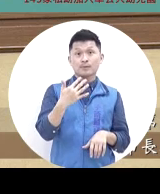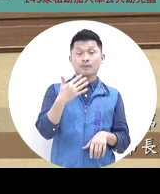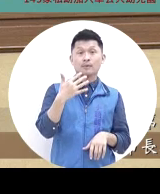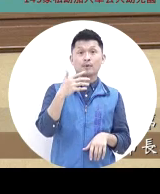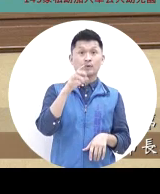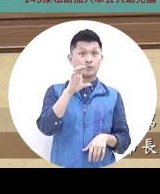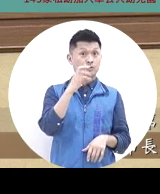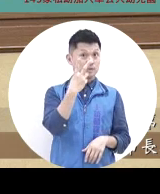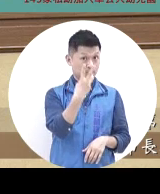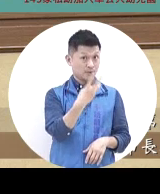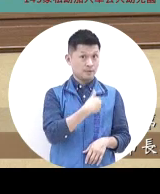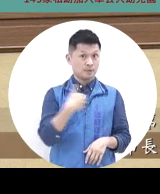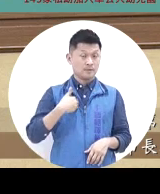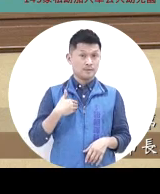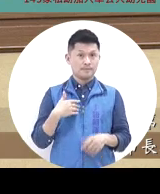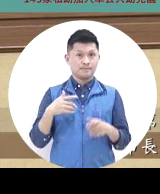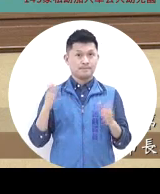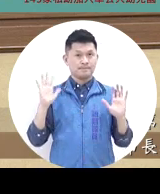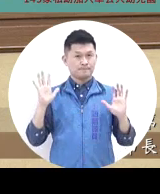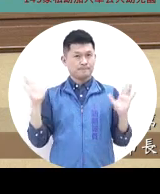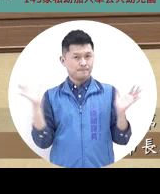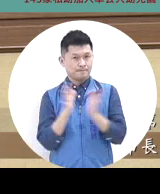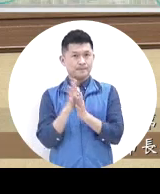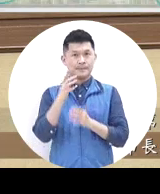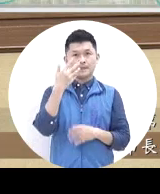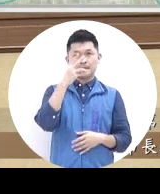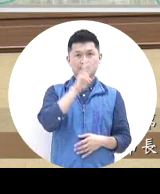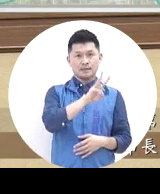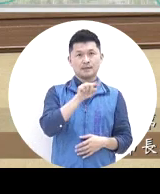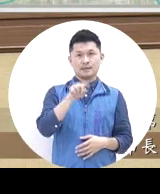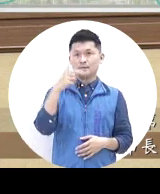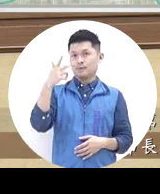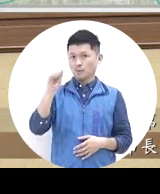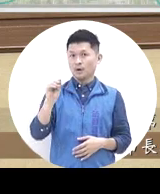收量已经超过3.7万人。